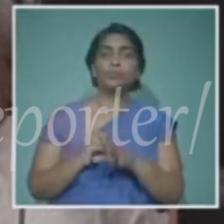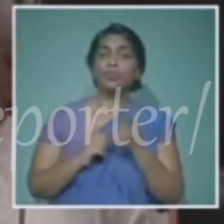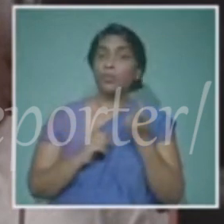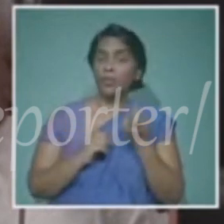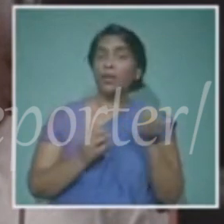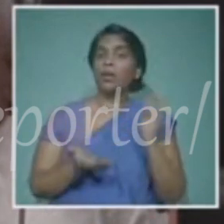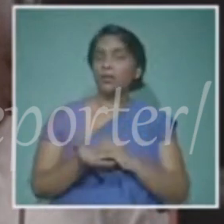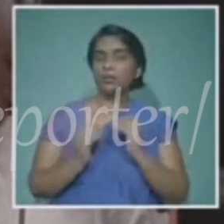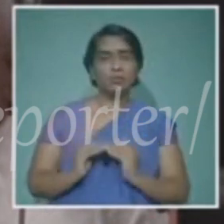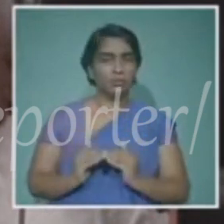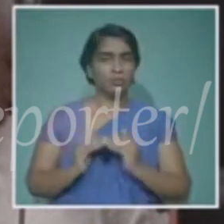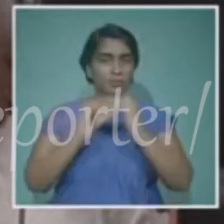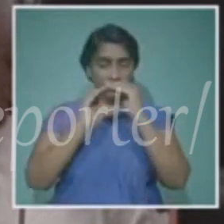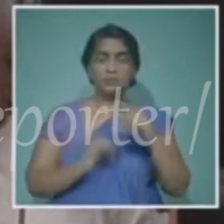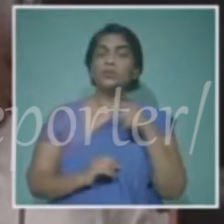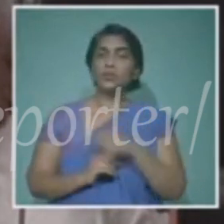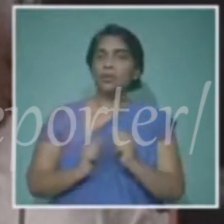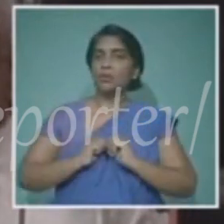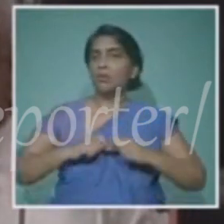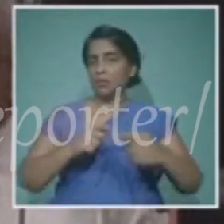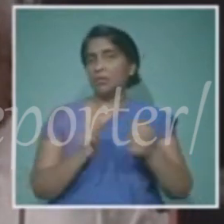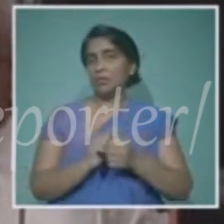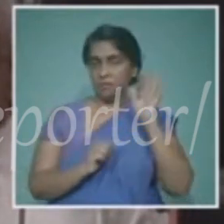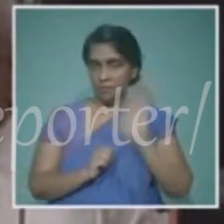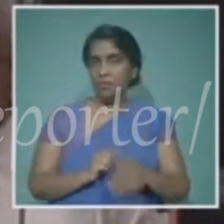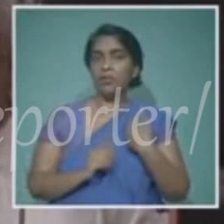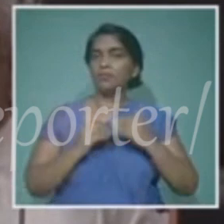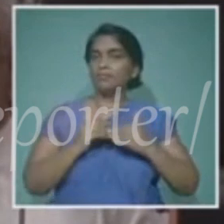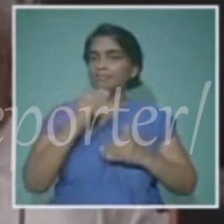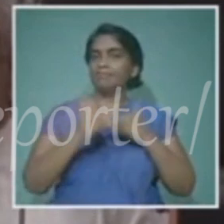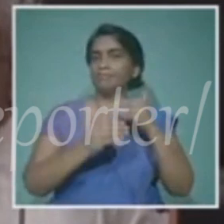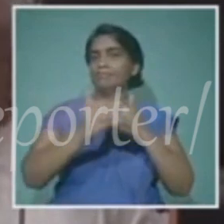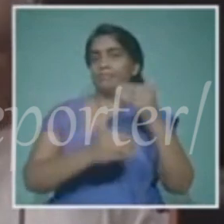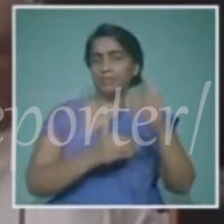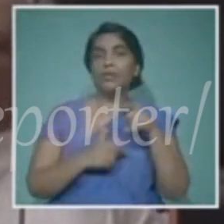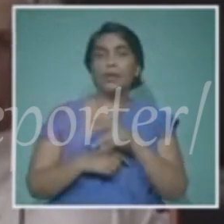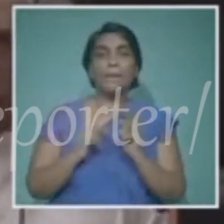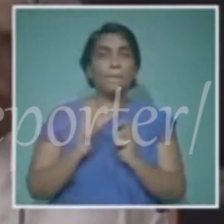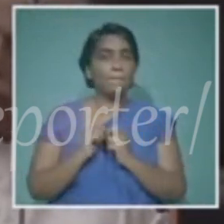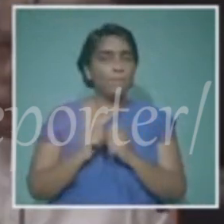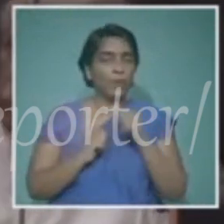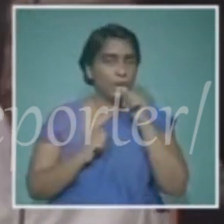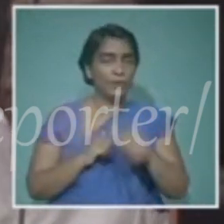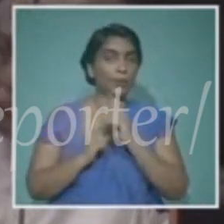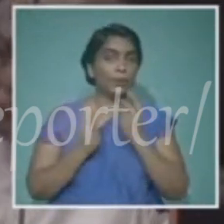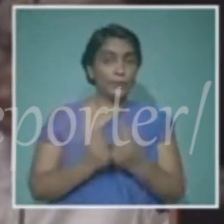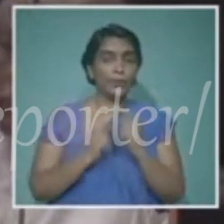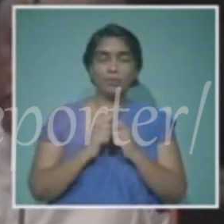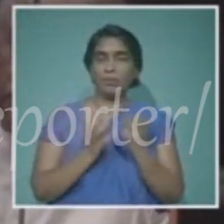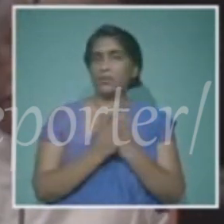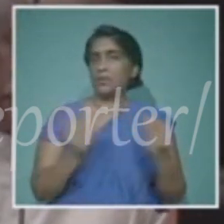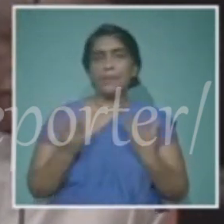ආර්ථිකයේ අලි නගා සිටවීමේ මේ ගමන අප ඉදිරියට යා යුත්තේ පියවරෙන් පියවර. මේ ගැටලු කිසිවකට කඩිනම් විසඳුම්